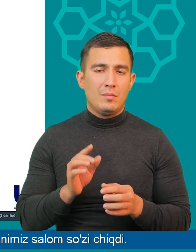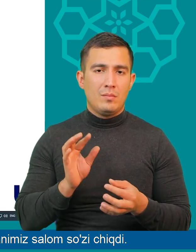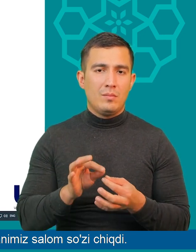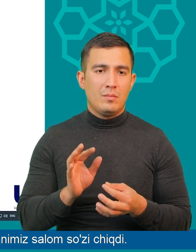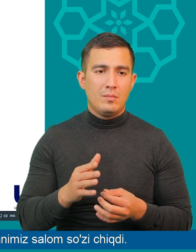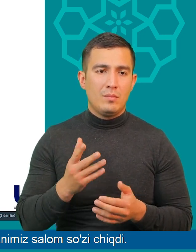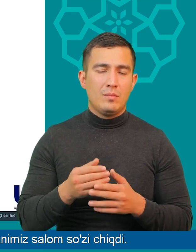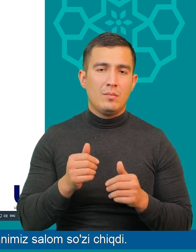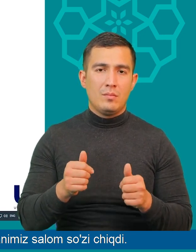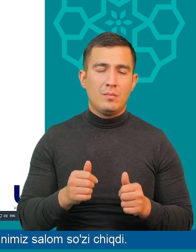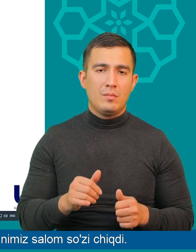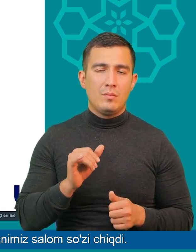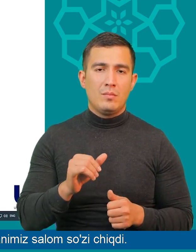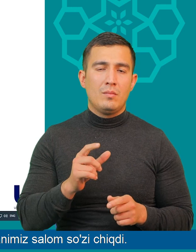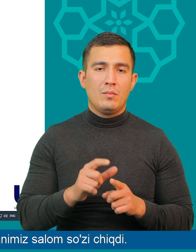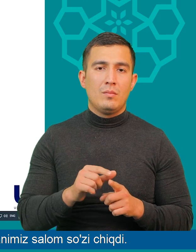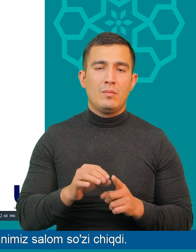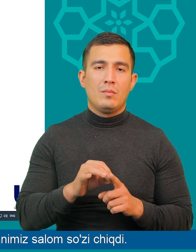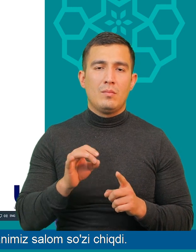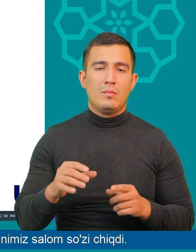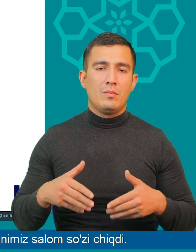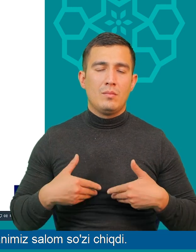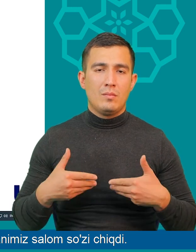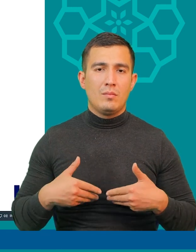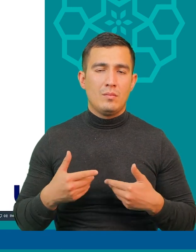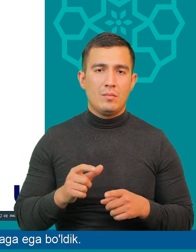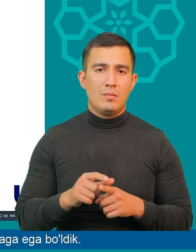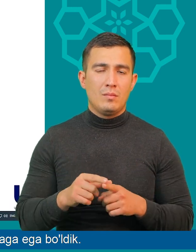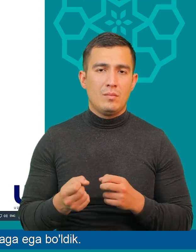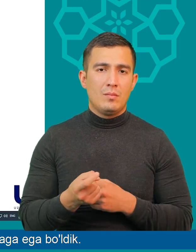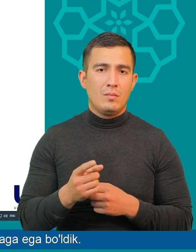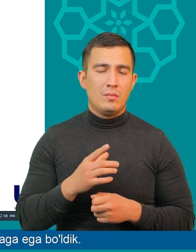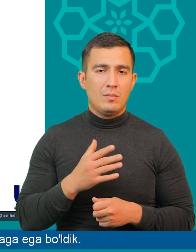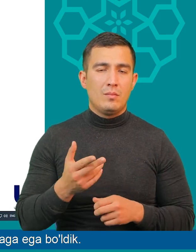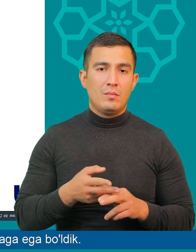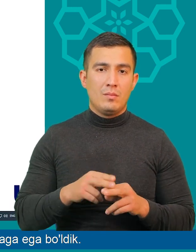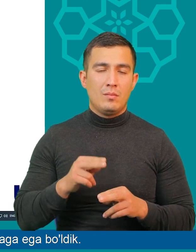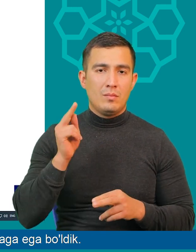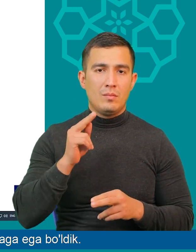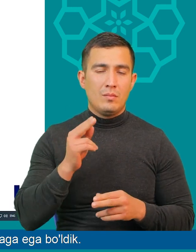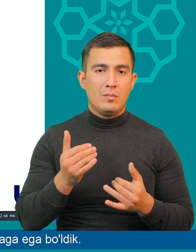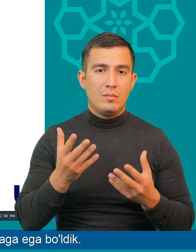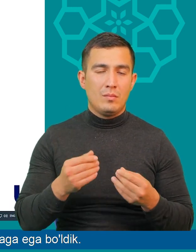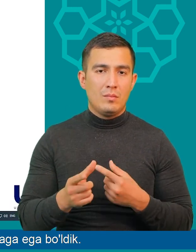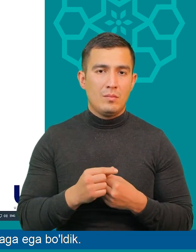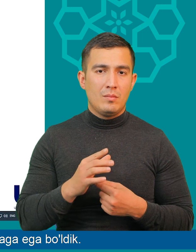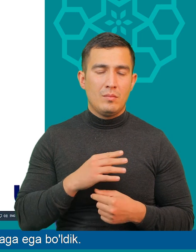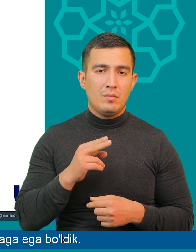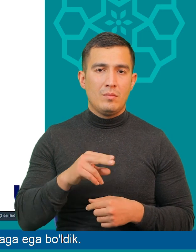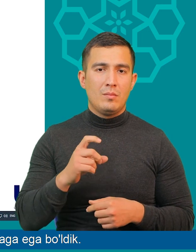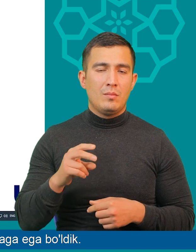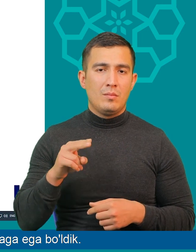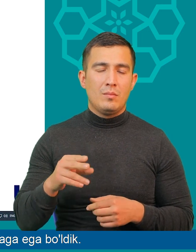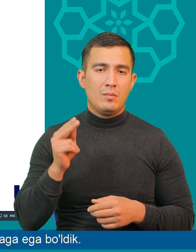Va ekranga biz kiritganimiz salom so'zi chiqdi. Ushbu darsda sizlar bilan birgalikda PHP